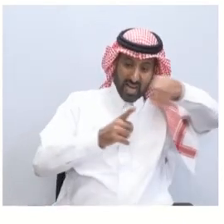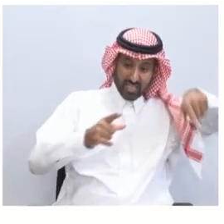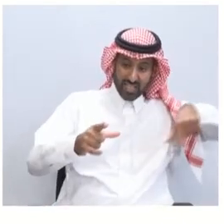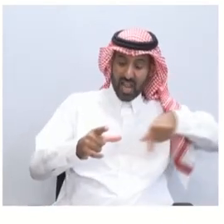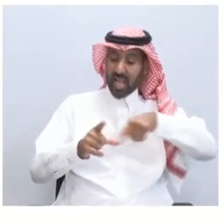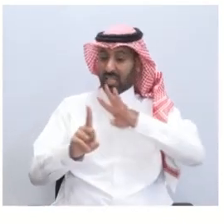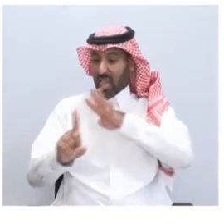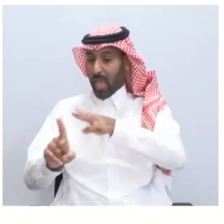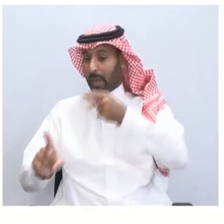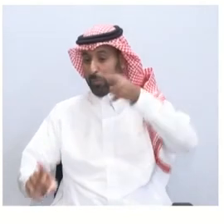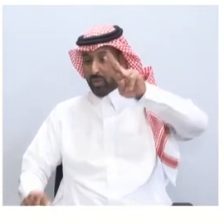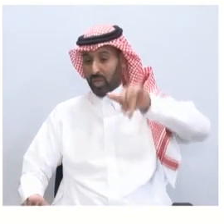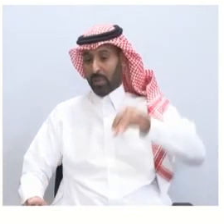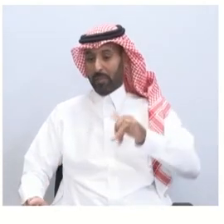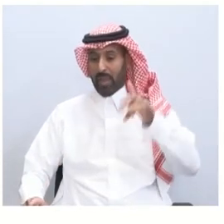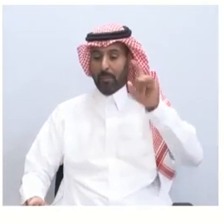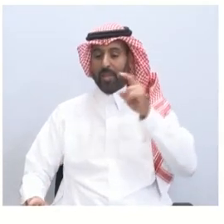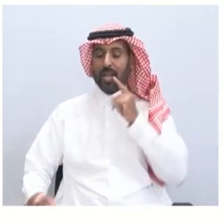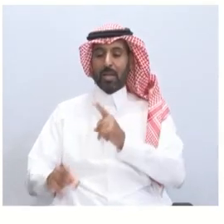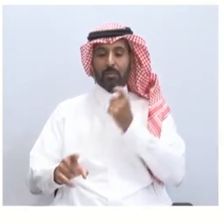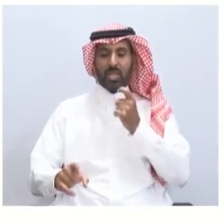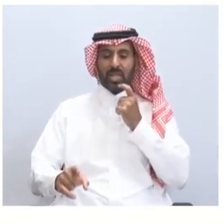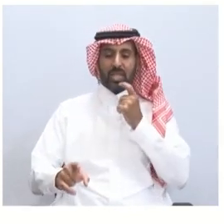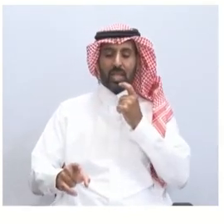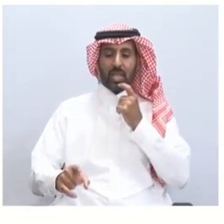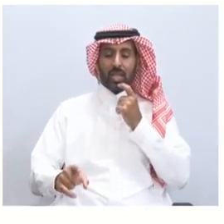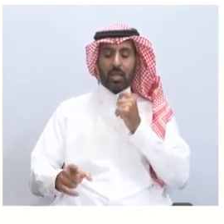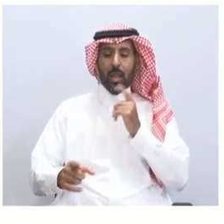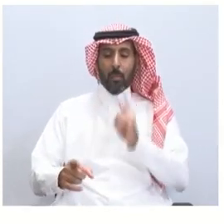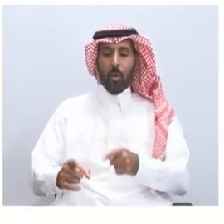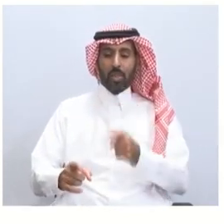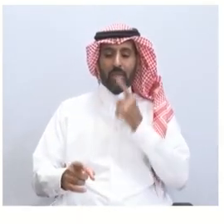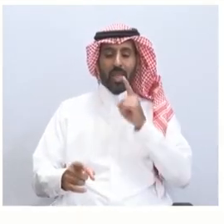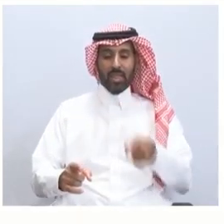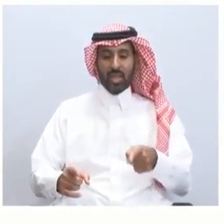الامام تركي بن عبد الله لمده 30